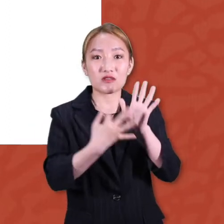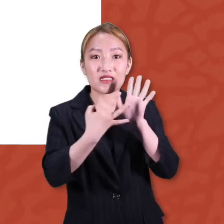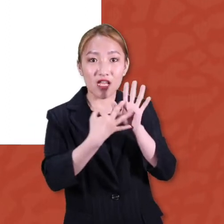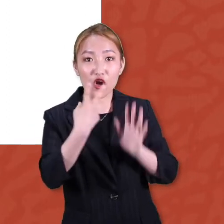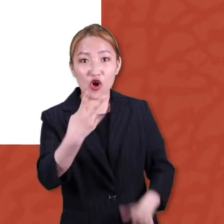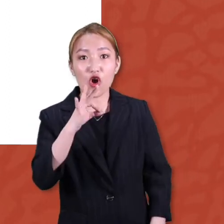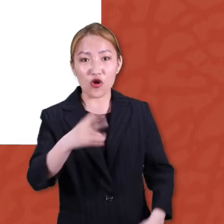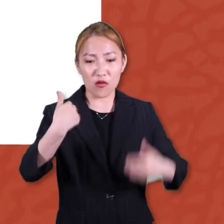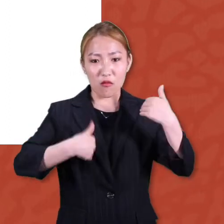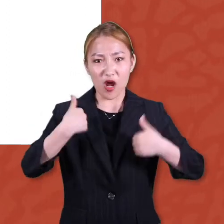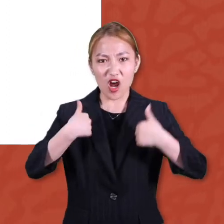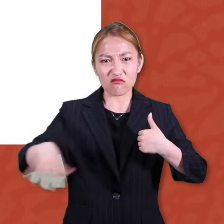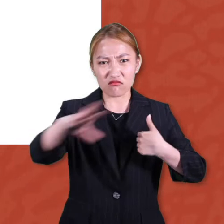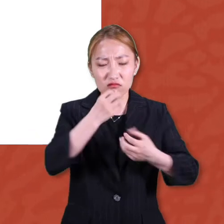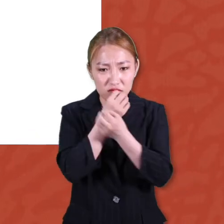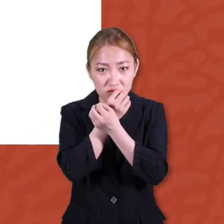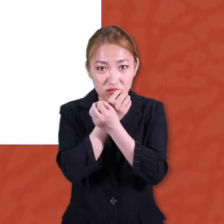1982 оны багш нарын тунхаг бичиг,